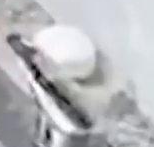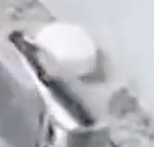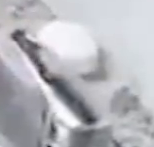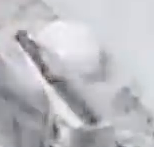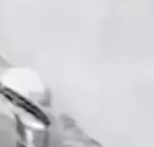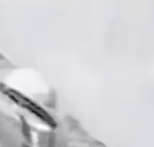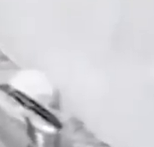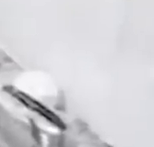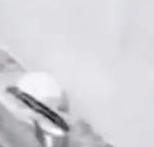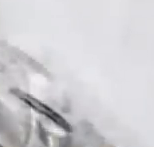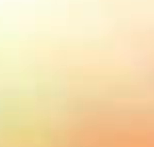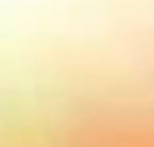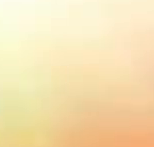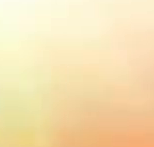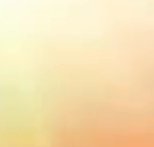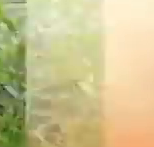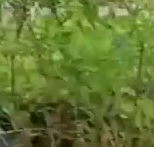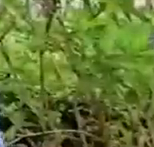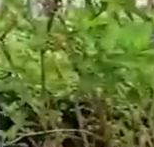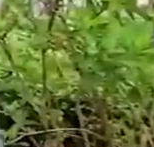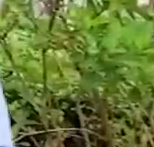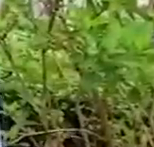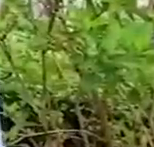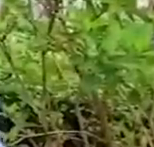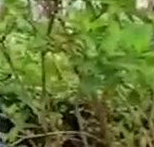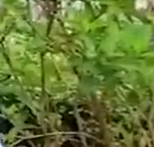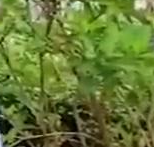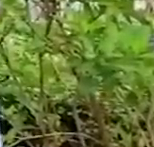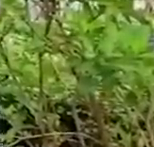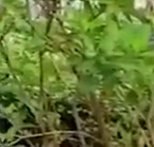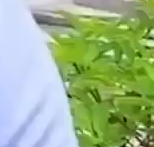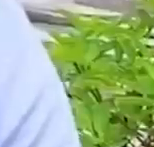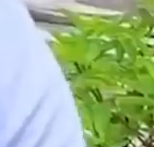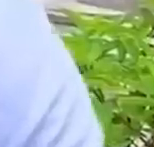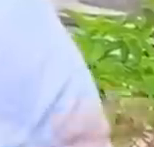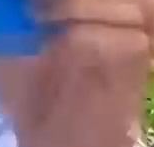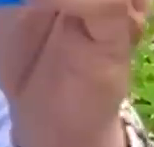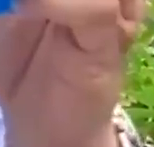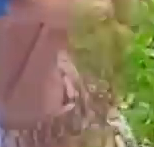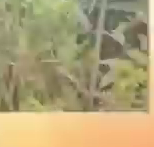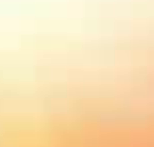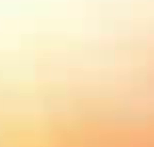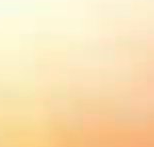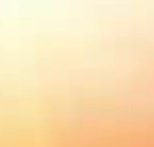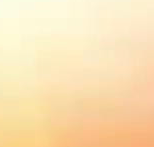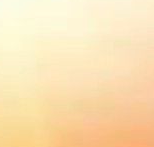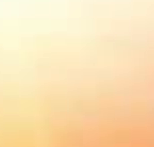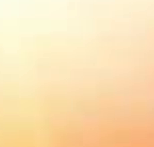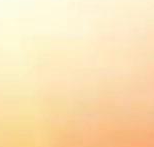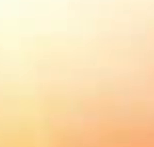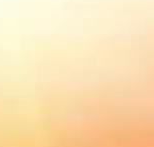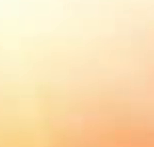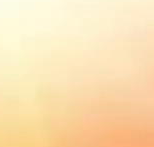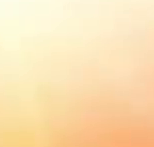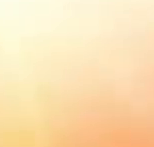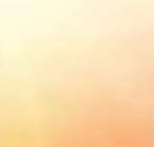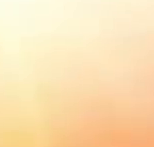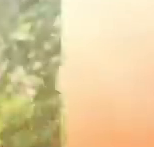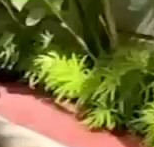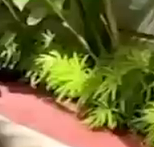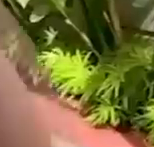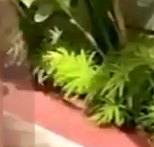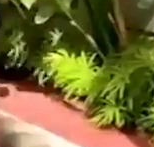lamang, ibang-iba kung nauuna ka. Kung sa unang hirit ay panalo ka, ang